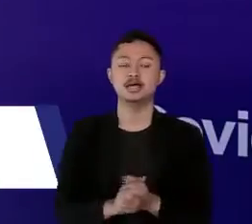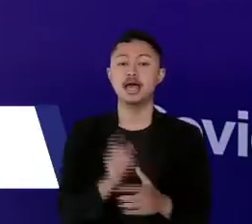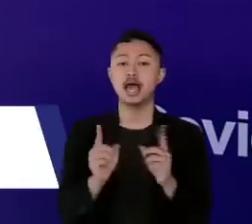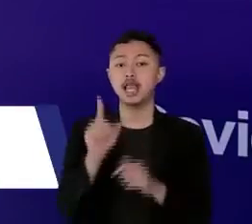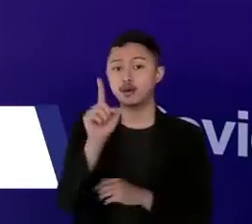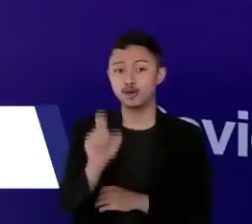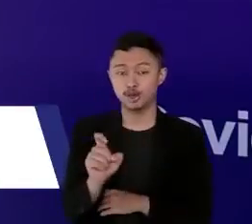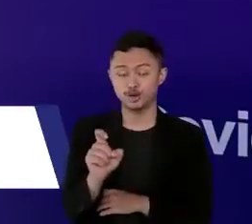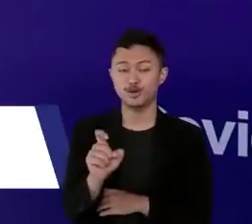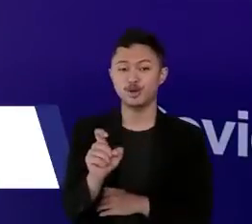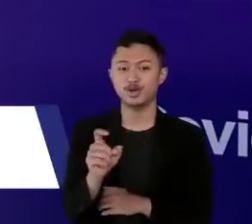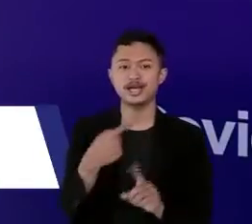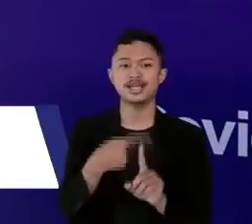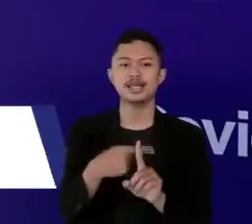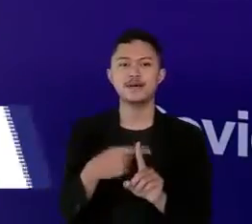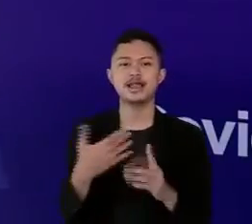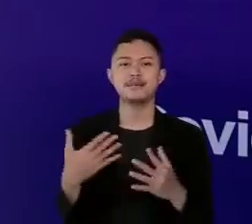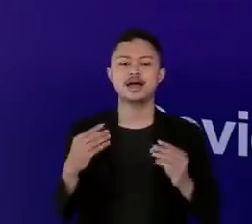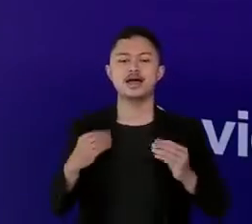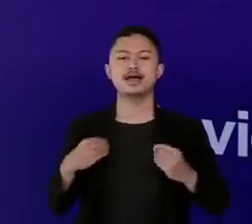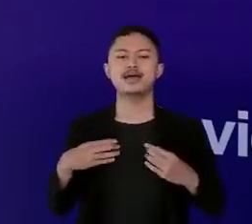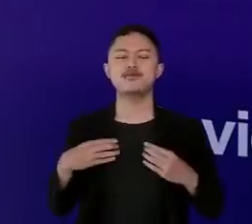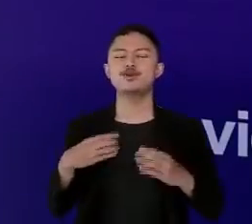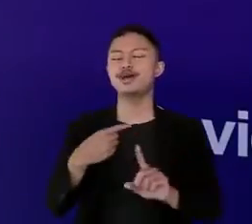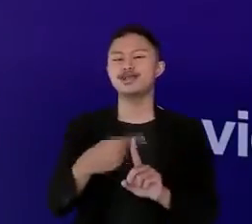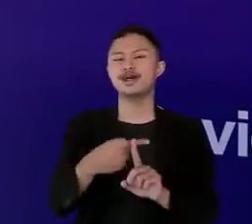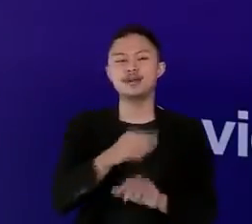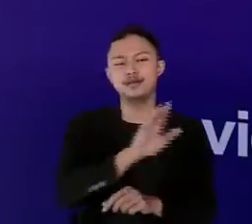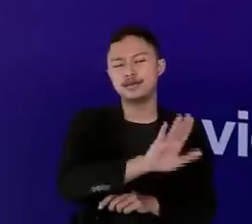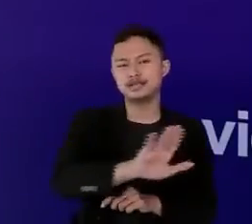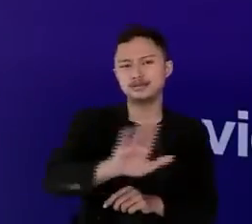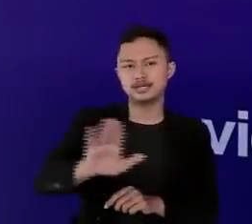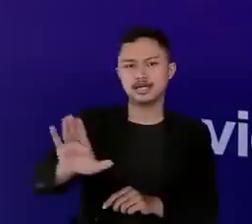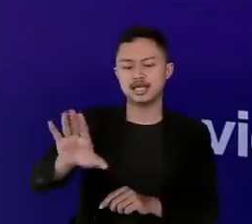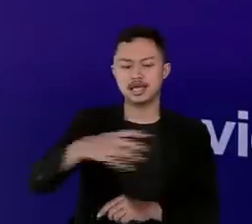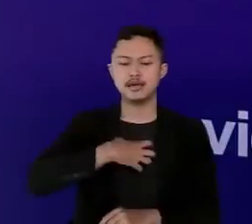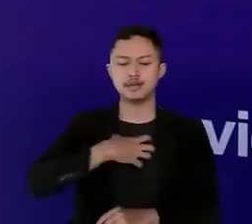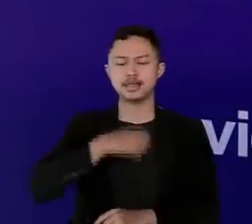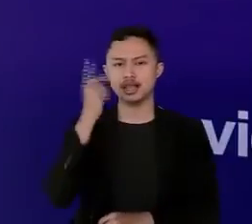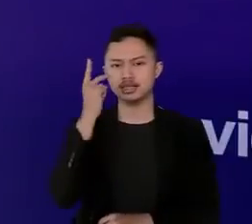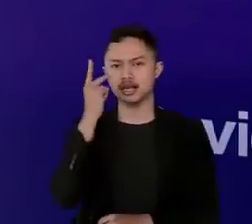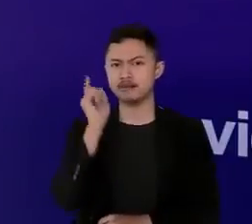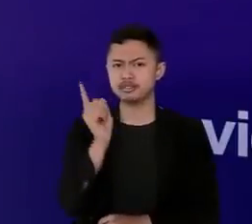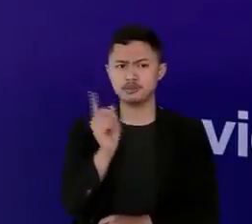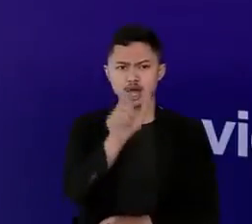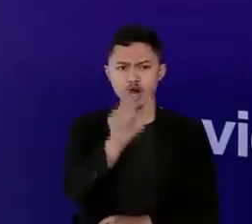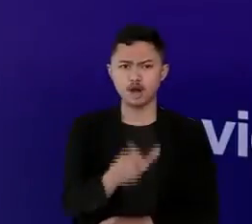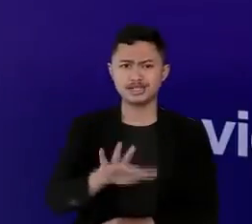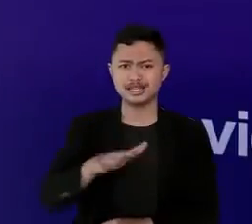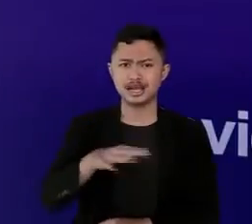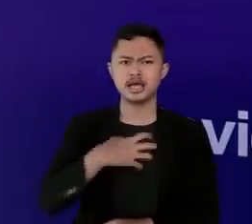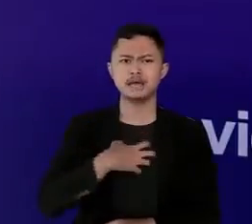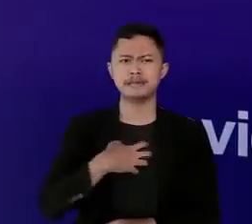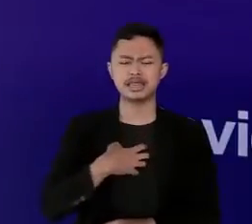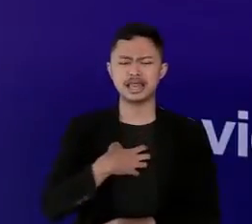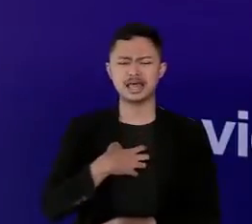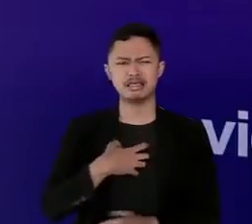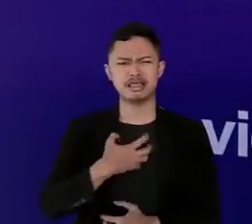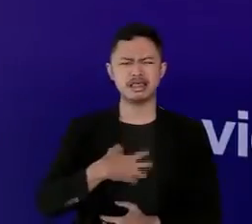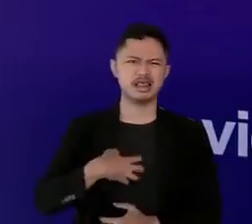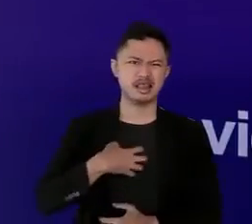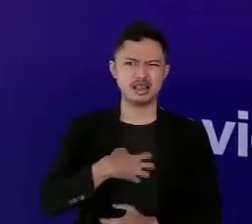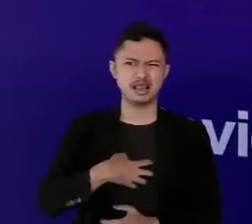saya katakan tadi meningkatkan imunitas menjaga kesehatan mental karena banyak orang sekarang kesehatan mentalnya terganggu